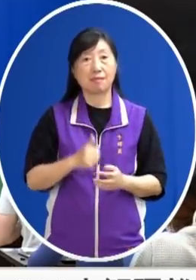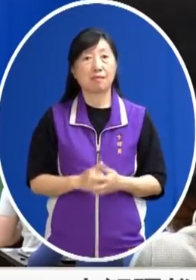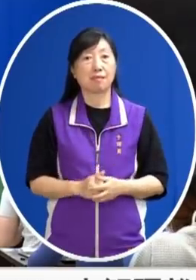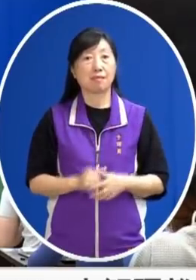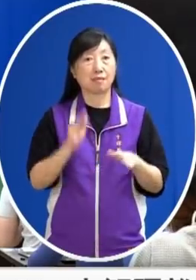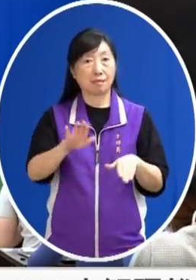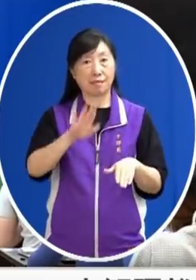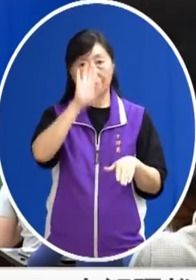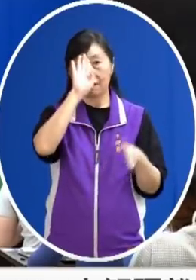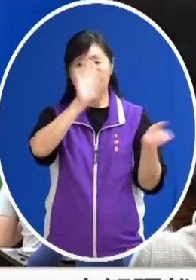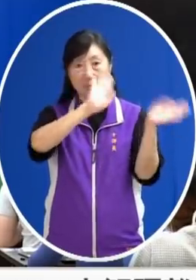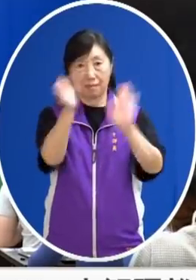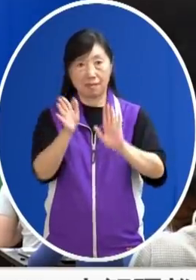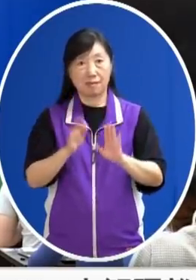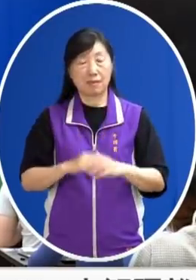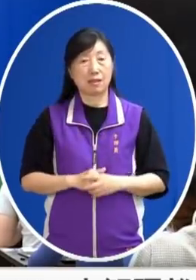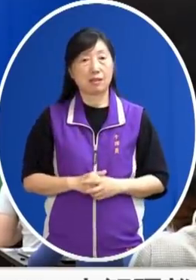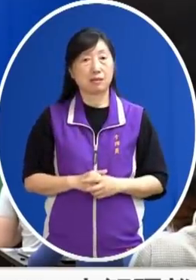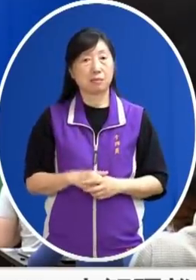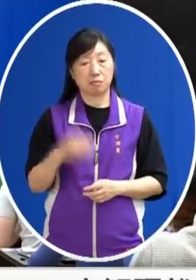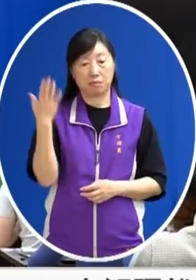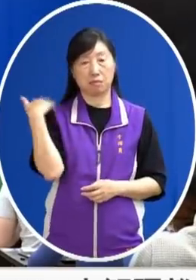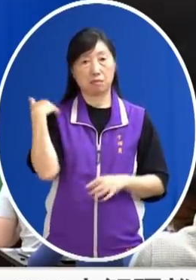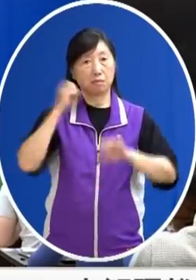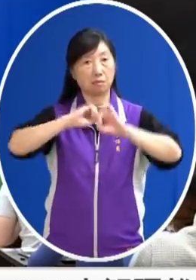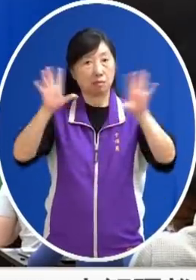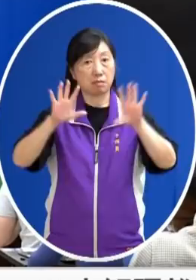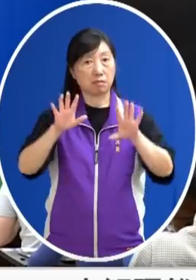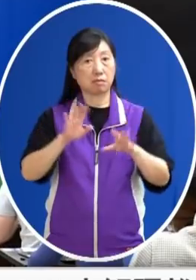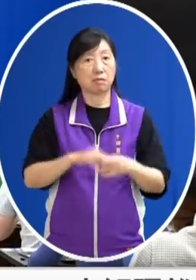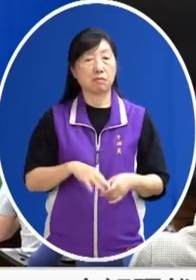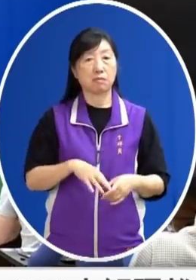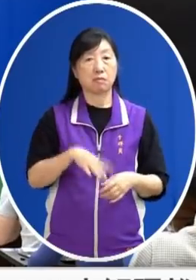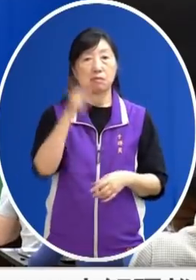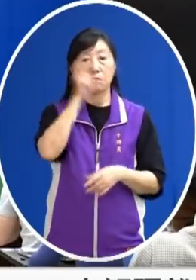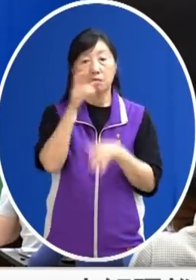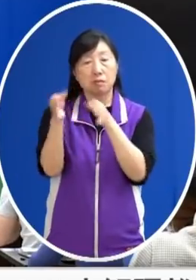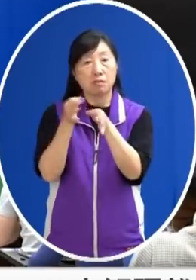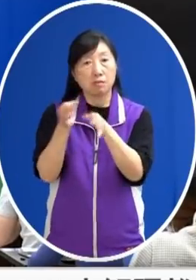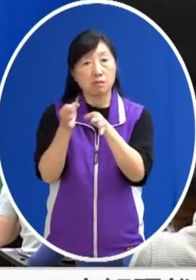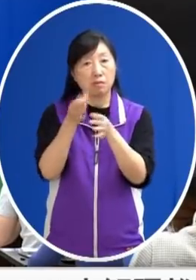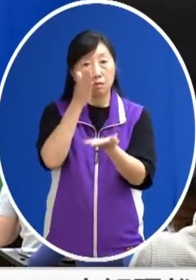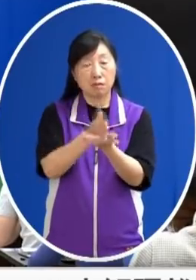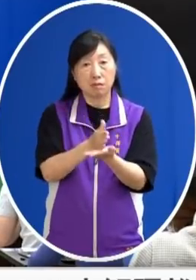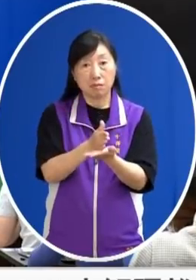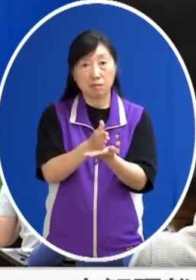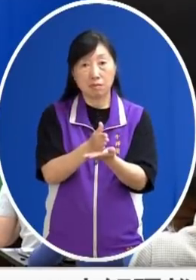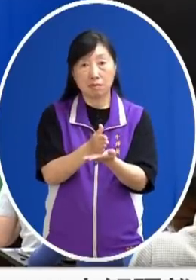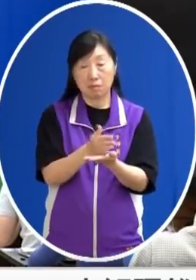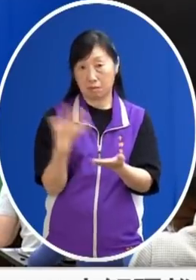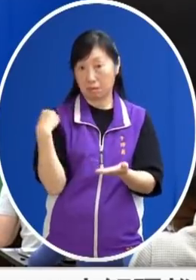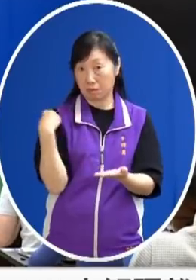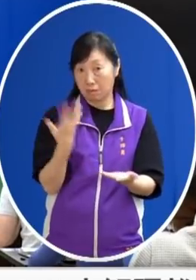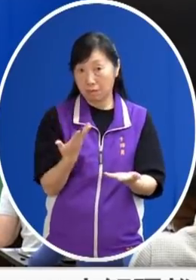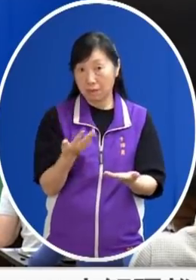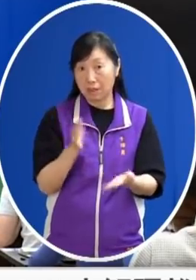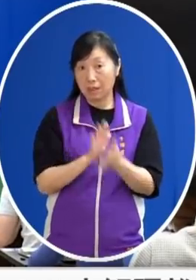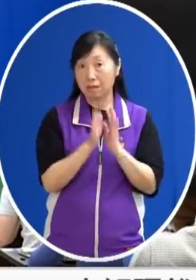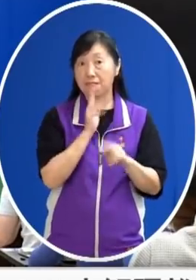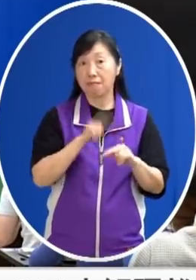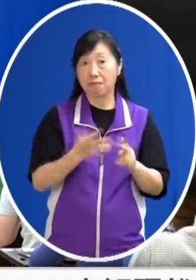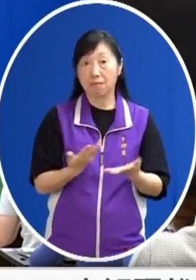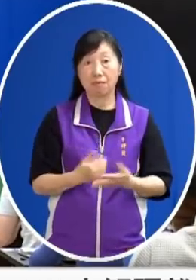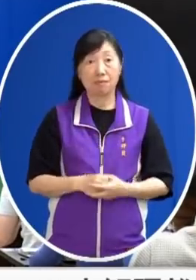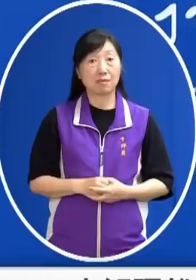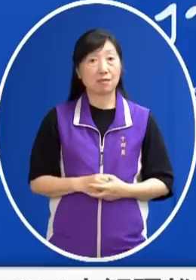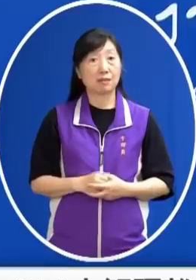疫情的状况，那我们之前的颁布的酒店停业的禁令，目前有没有考虑会解除？谢谢。